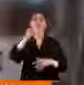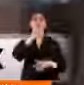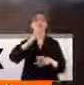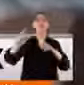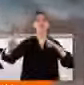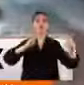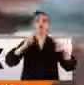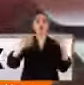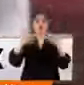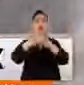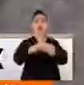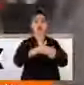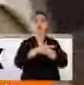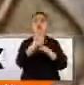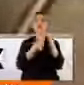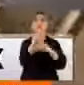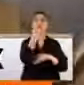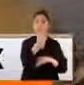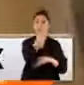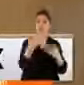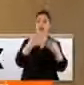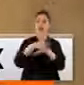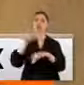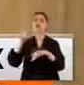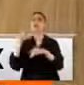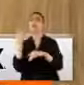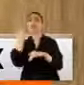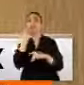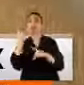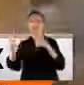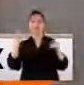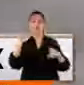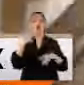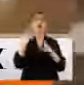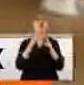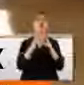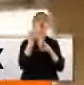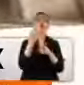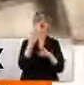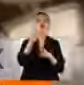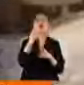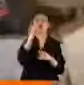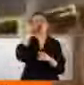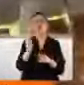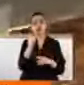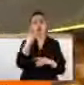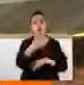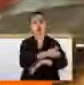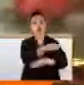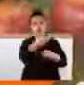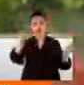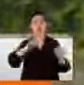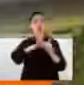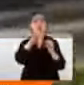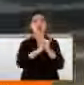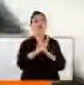sabah 7 akşam 19 saatleri arasında %50 kapasiteyle virüs koşullarına uygun olarak hizmet verecekler. Hafta sonları